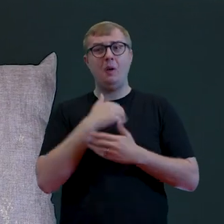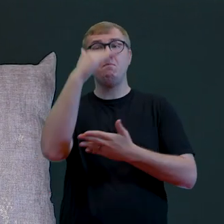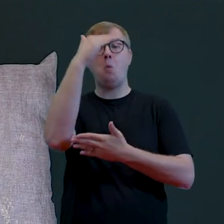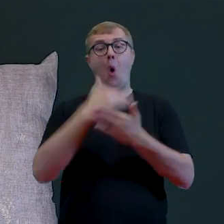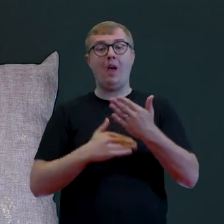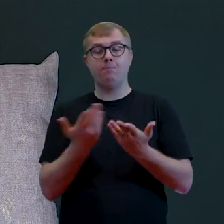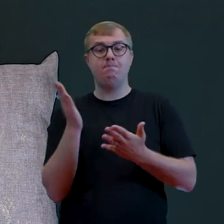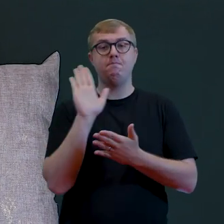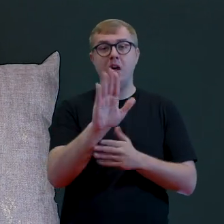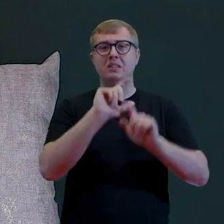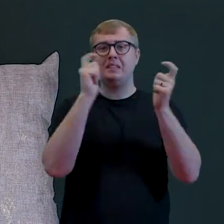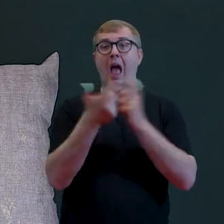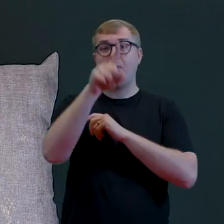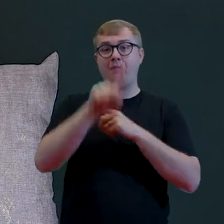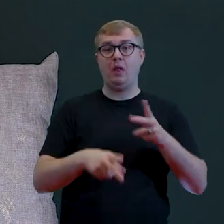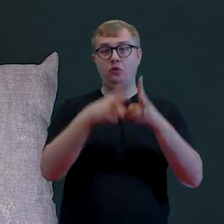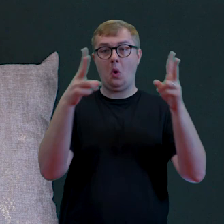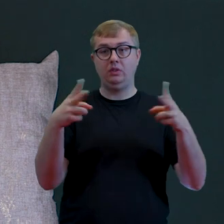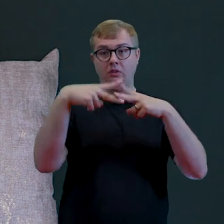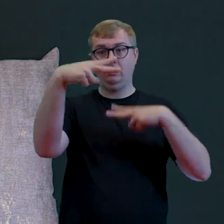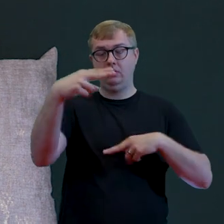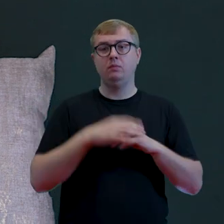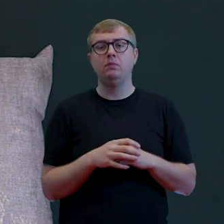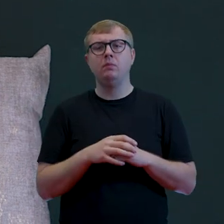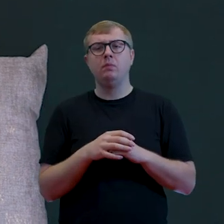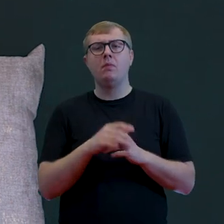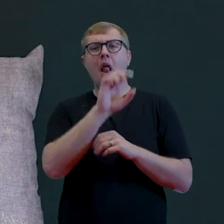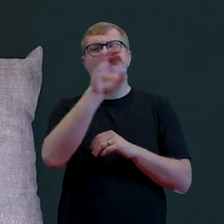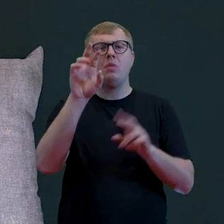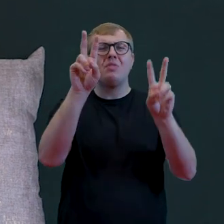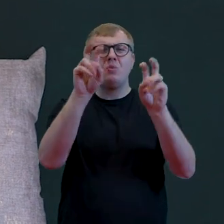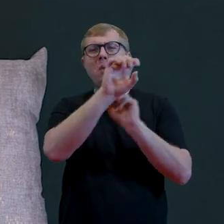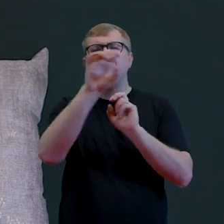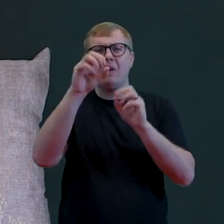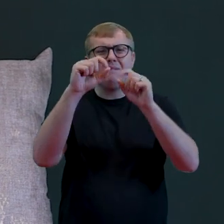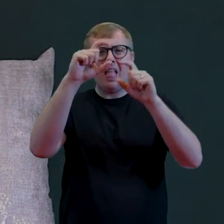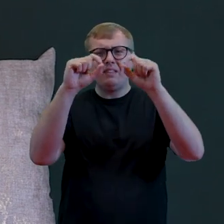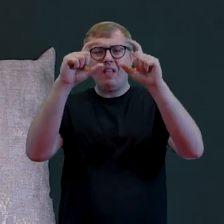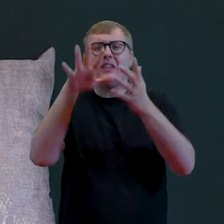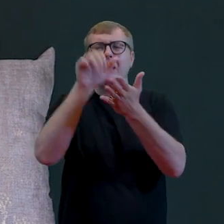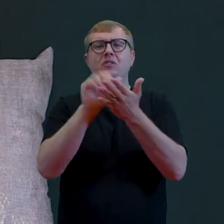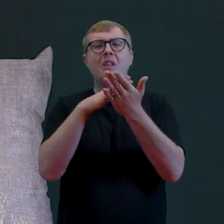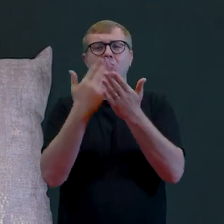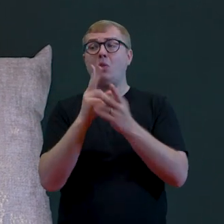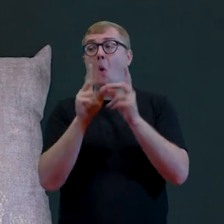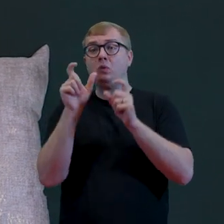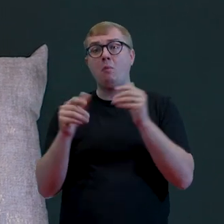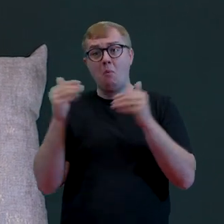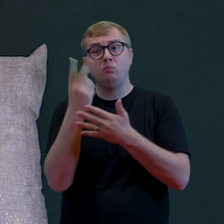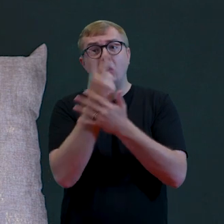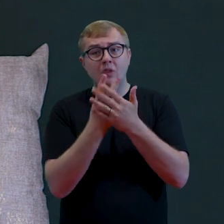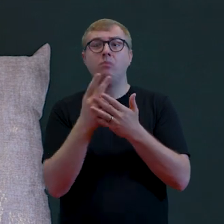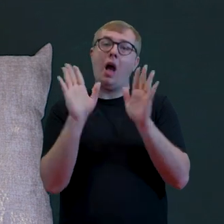program musi być wypisany na cały miesiąc takimi lekko większymi literami tytuły zajęć chociaż żeby ktoś mógł